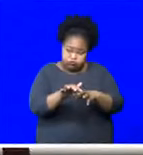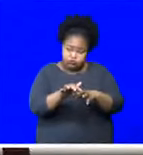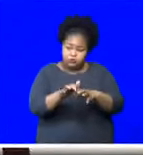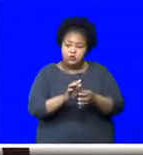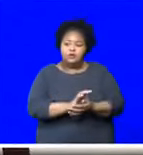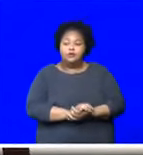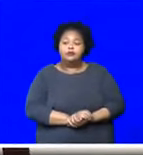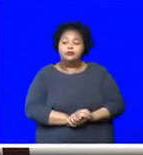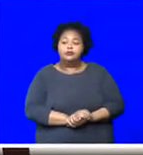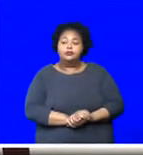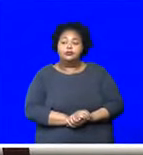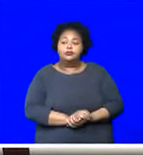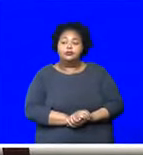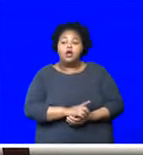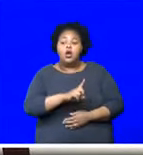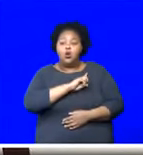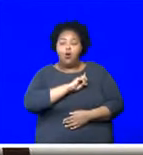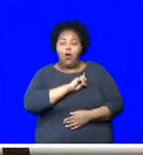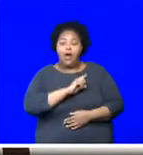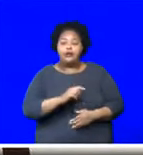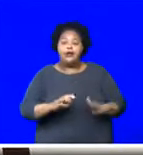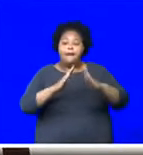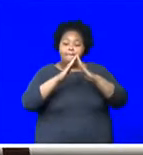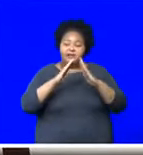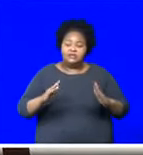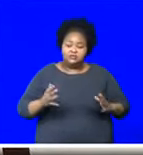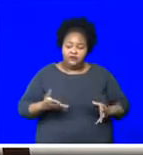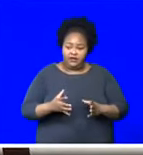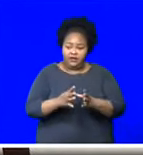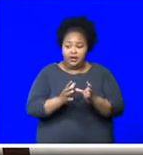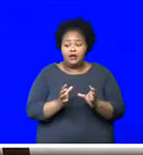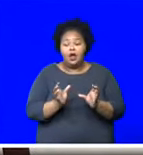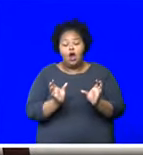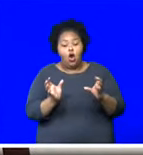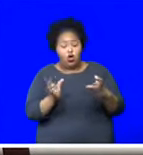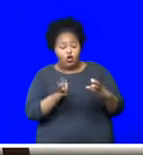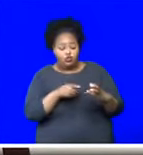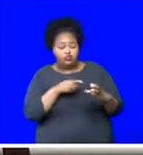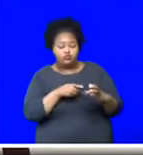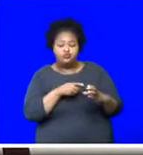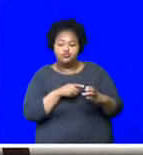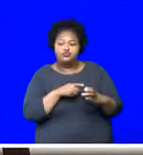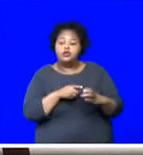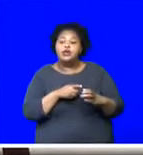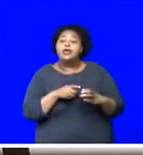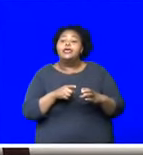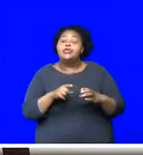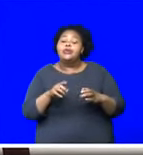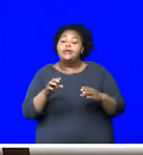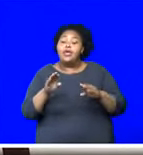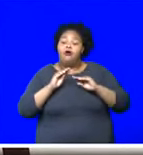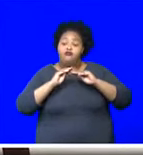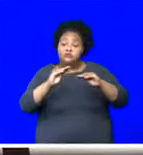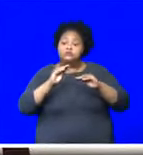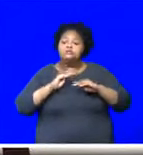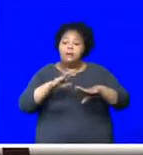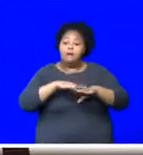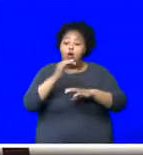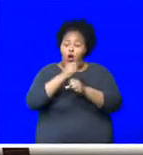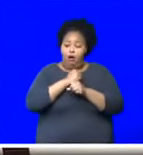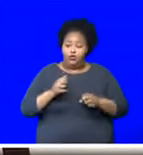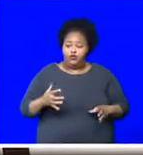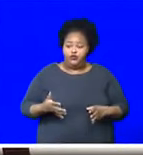eredweni likufundisa mhlawumbe kuma conferences likufundisa lapho kuhlanganelwa khona